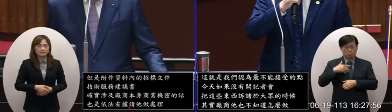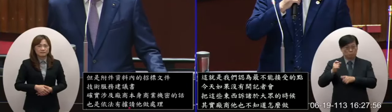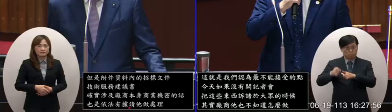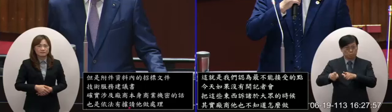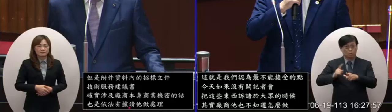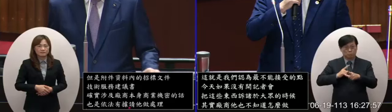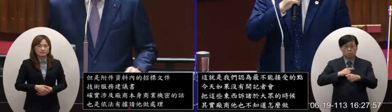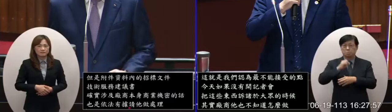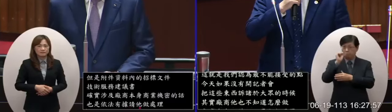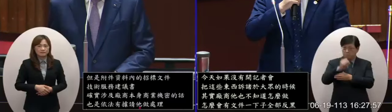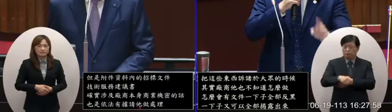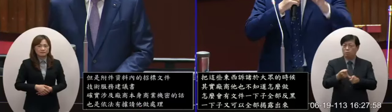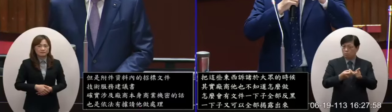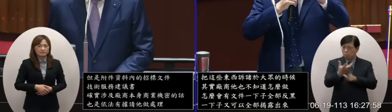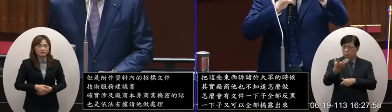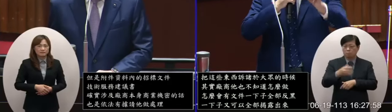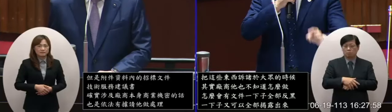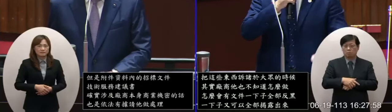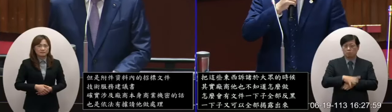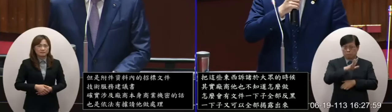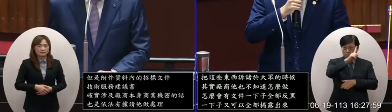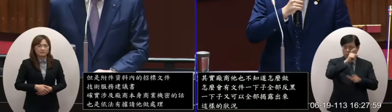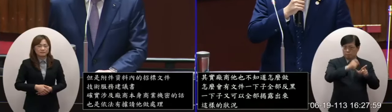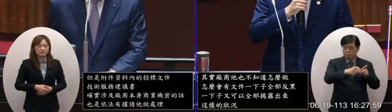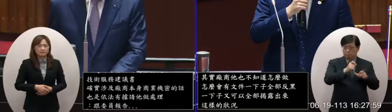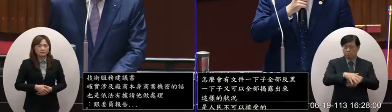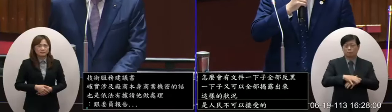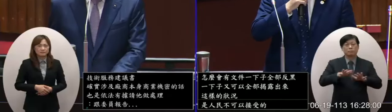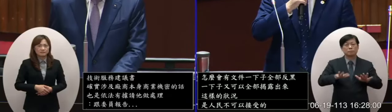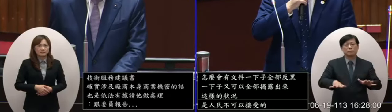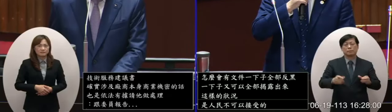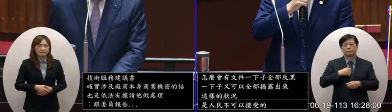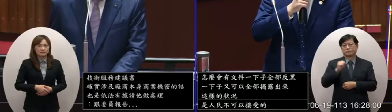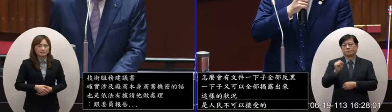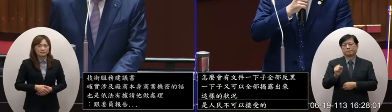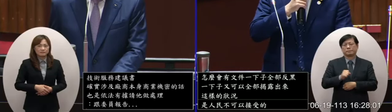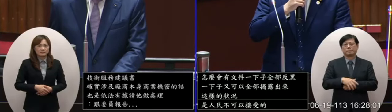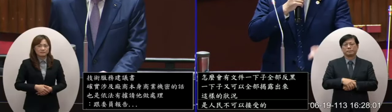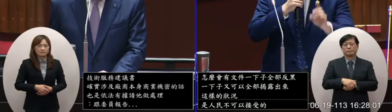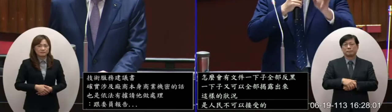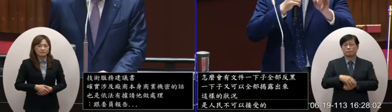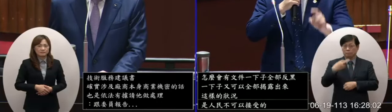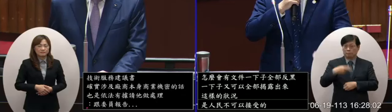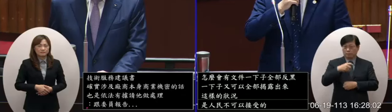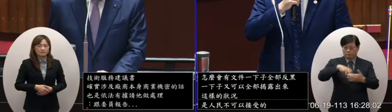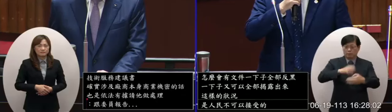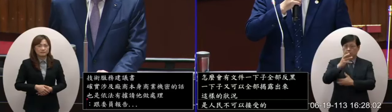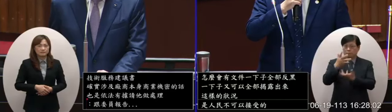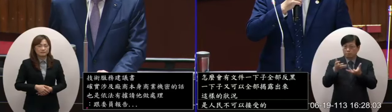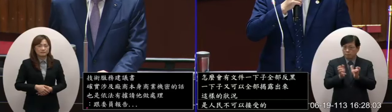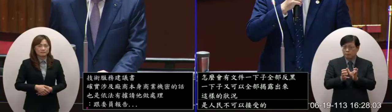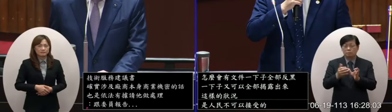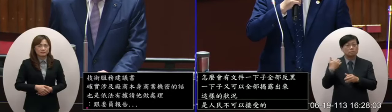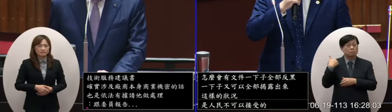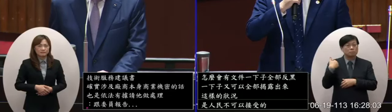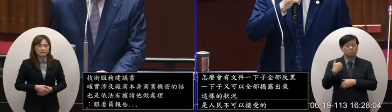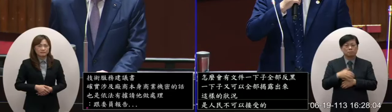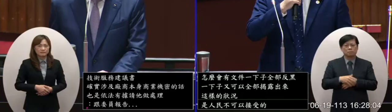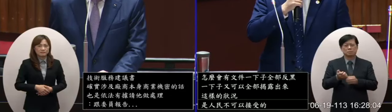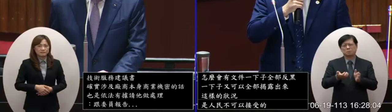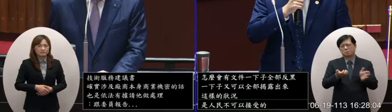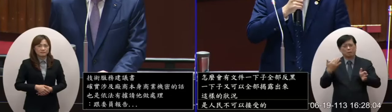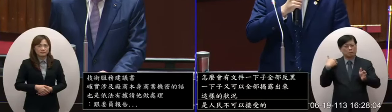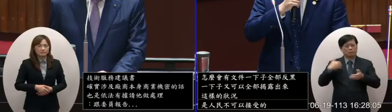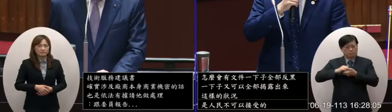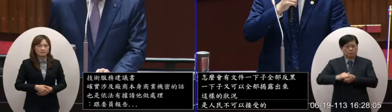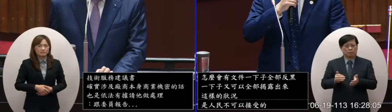商已经愿意全部公布的资料的时候，有一家公司目前还是不愿意公布资料，而且内政部当时因为太早